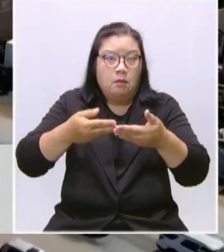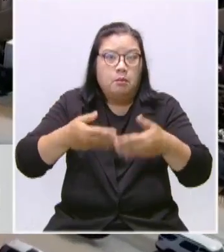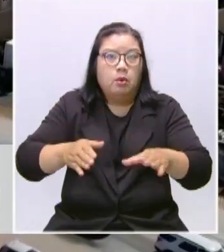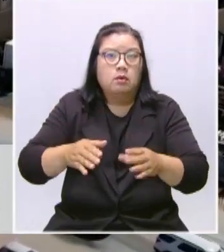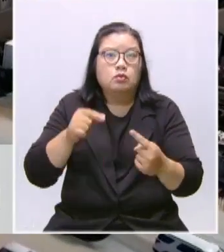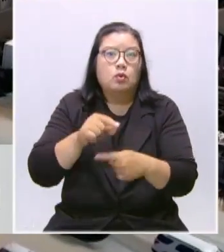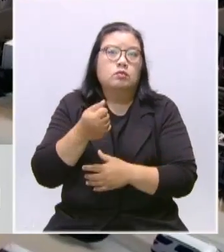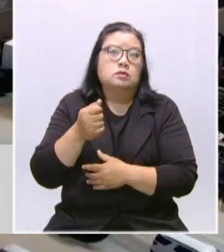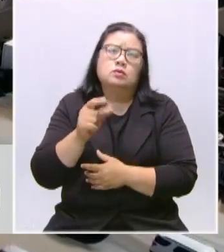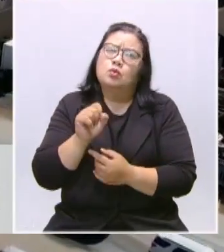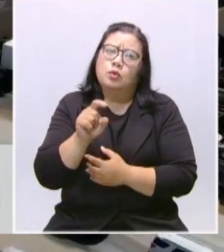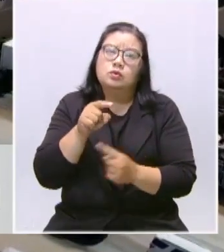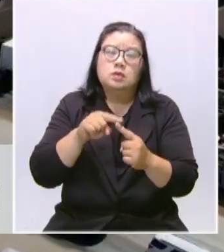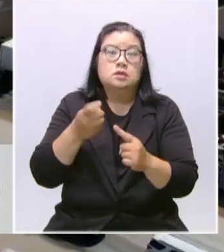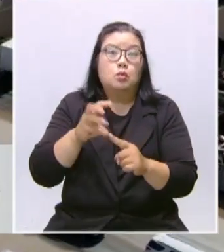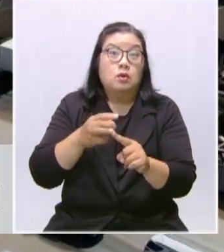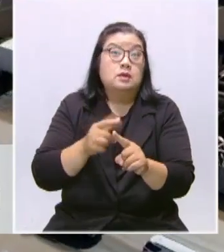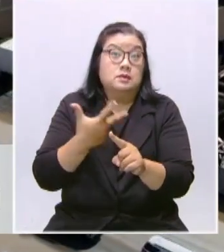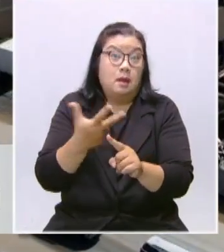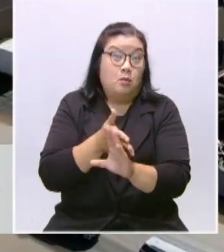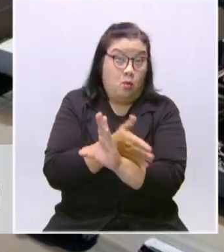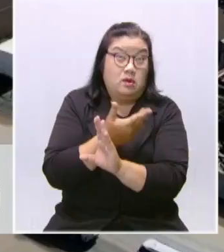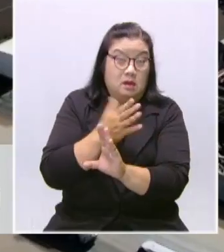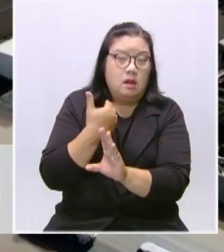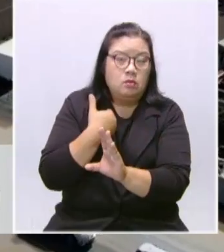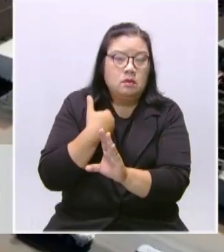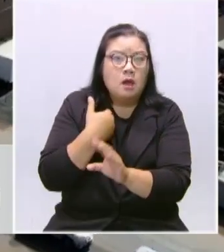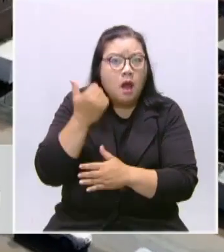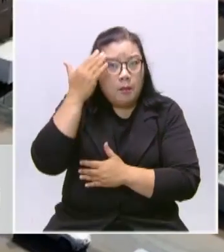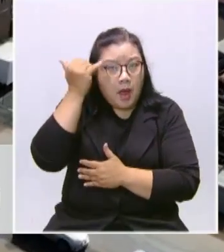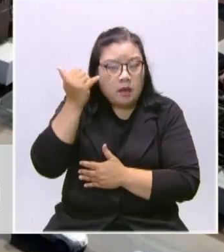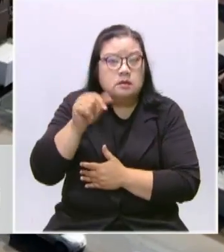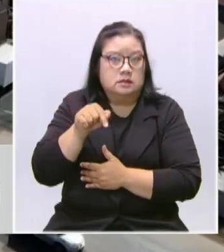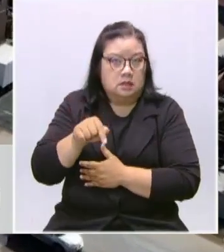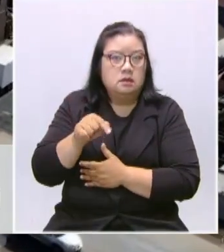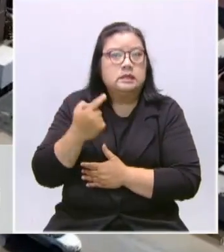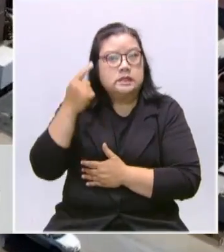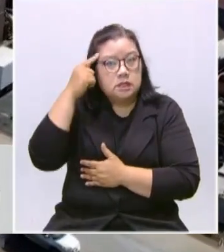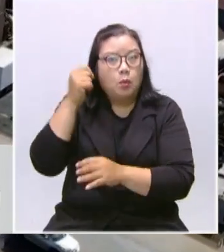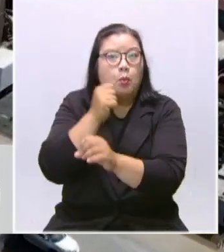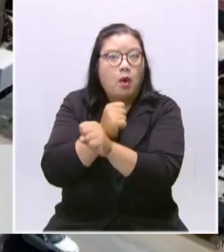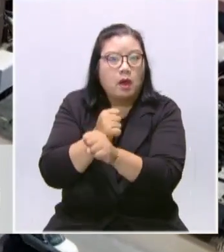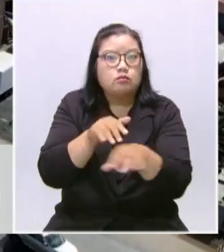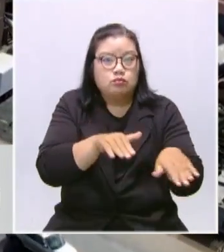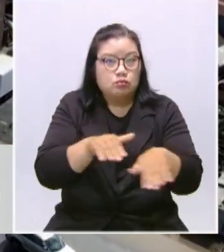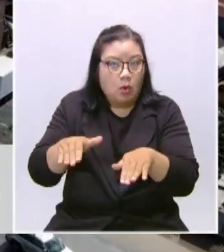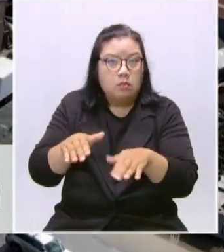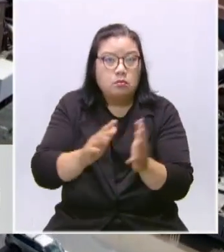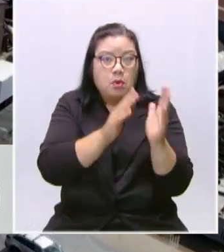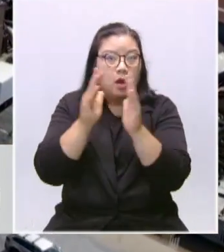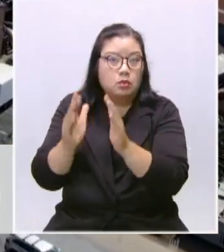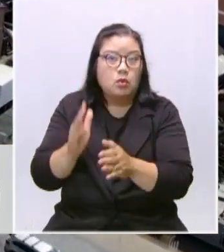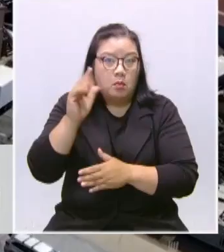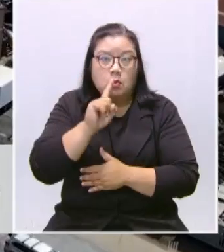ทำให้ต้องอบพยุปประชาชนออกจากชุมชนดงกล่าวรั California ยังคงเตรีมคามครอมรบมอกับภายุรรอกใหม่ท